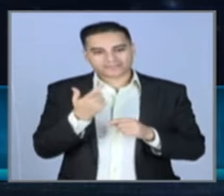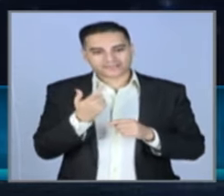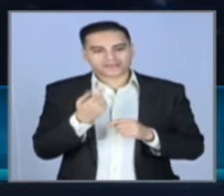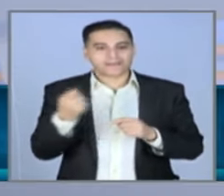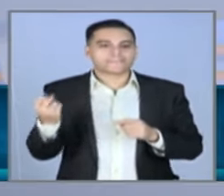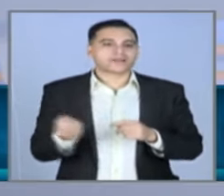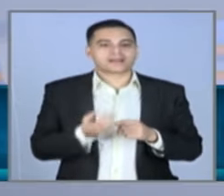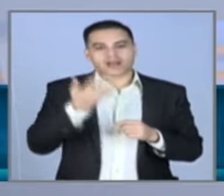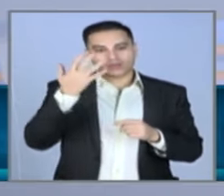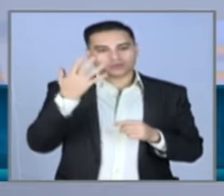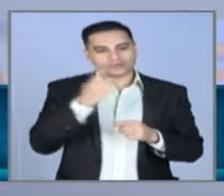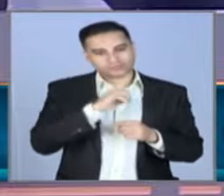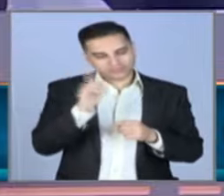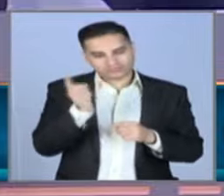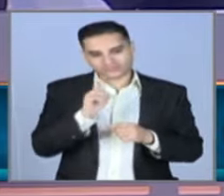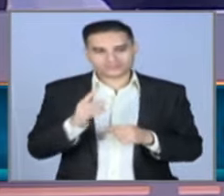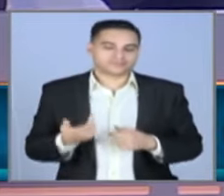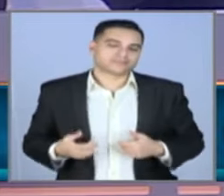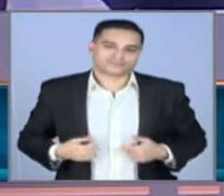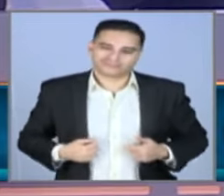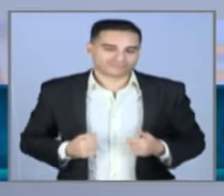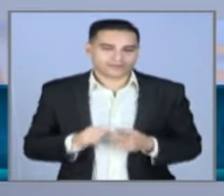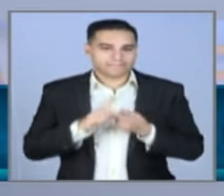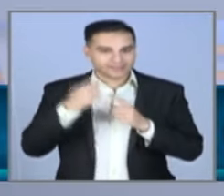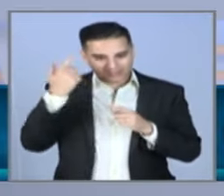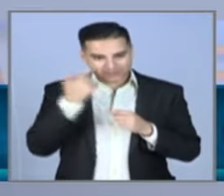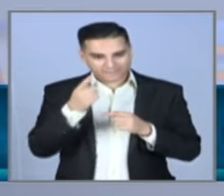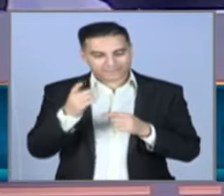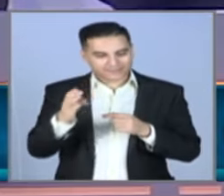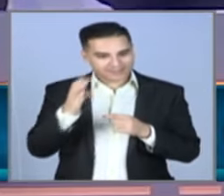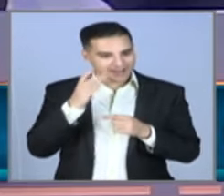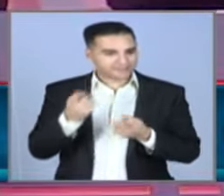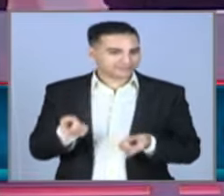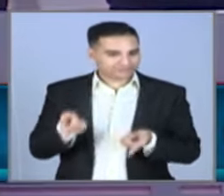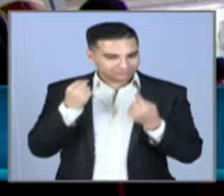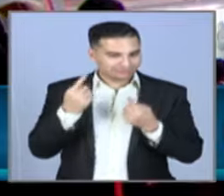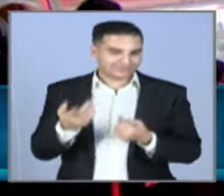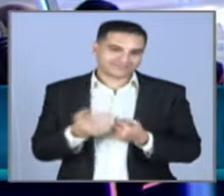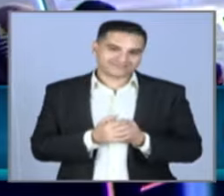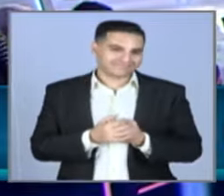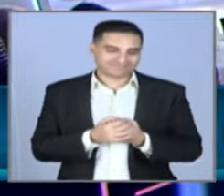بيطلع نور. لا بيطلع نور؟ إيه بيطلع نور دي؟ إجابة مسلمة.